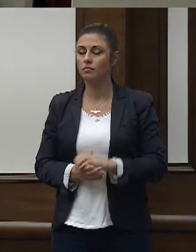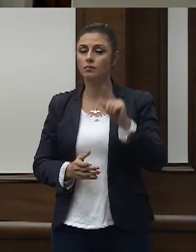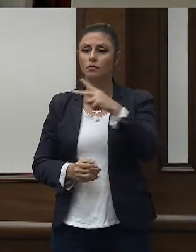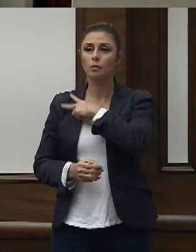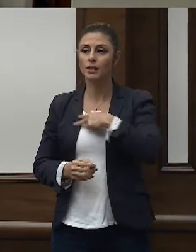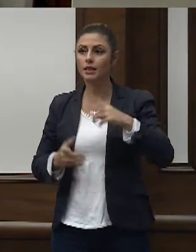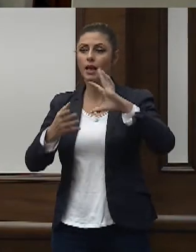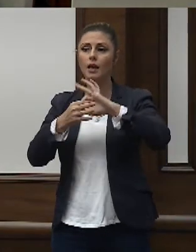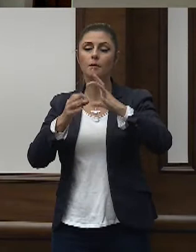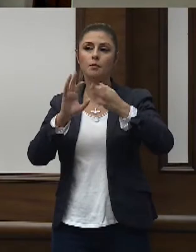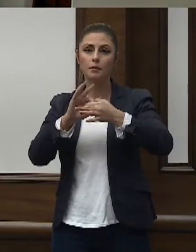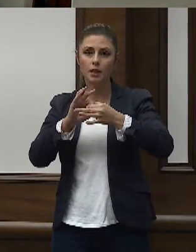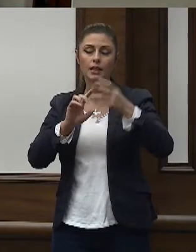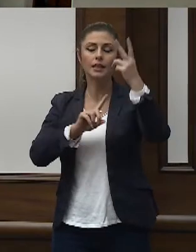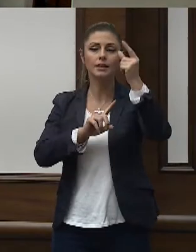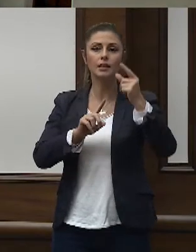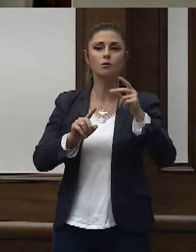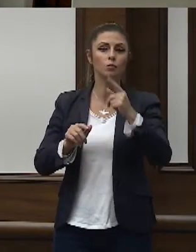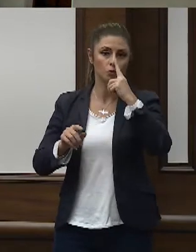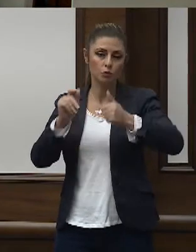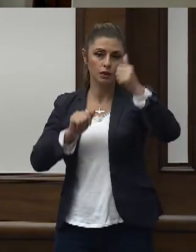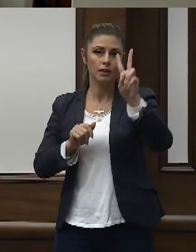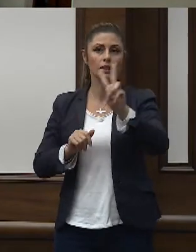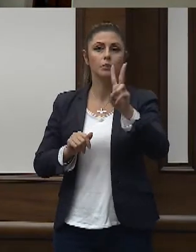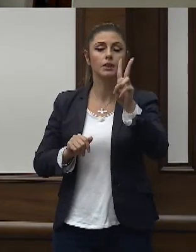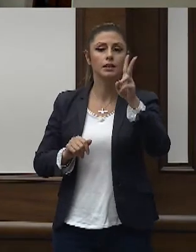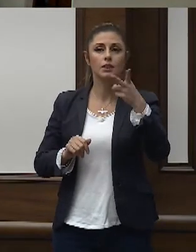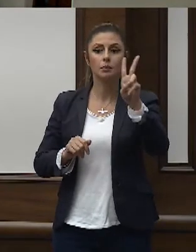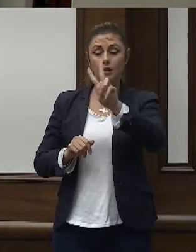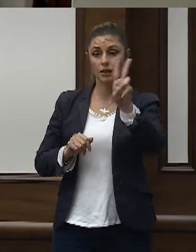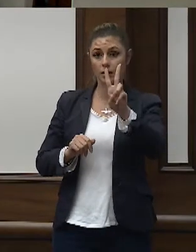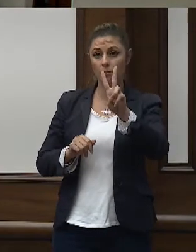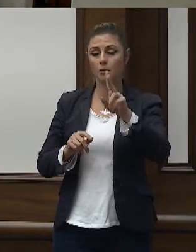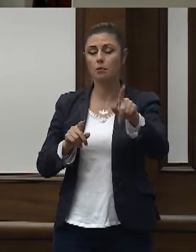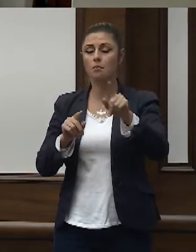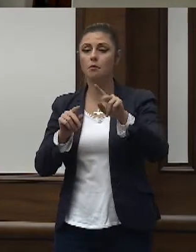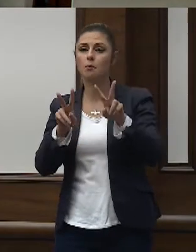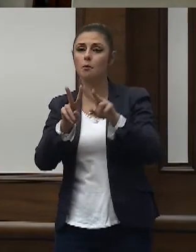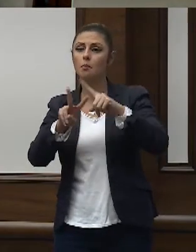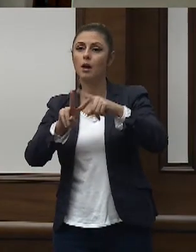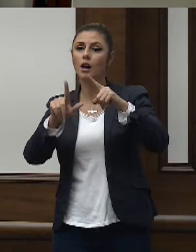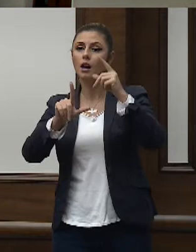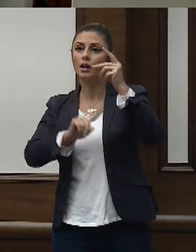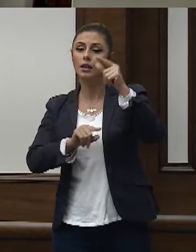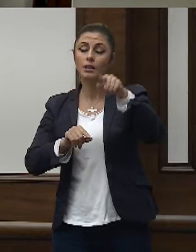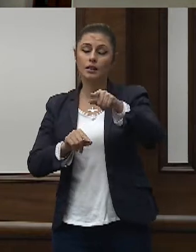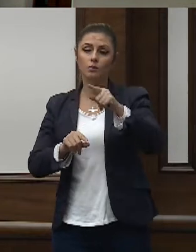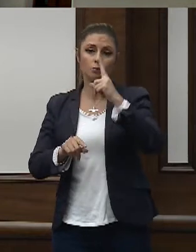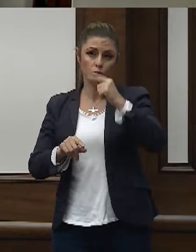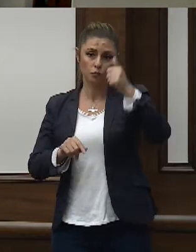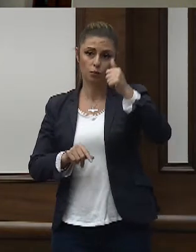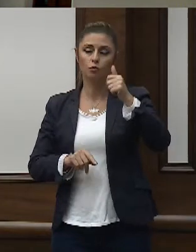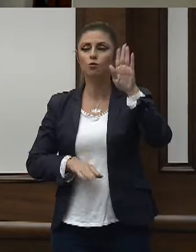Belediyemiz Emlak ve İstimlak Müdürlüğü'nün 2020 mali yılı liman hizmet bedeli gelir tarifesi müdürlükten geldiği gibi oy birliğiyle kabul